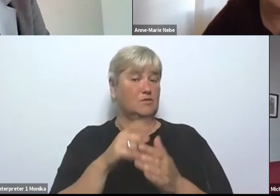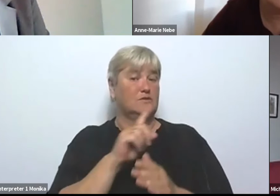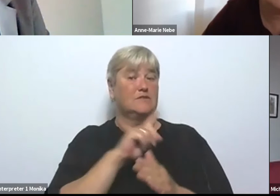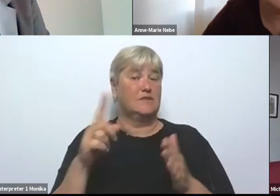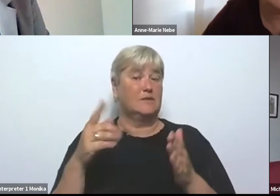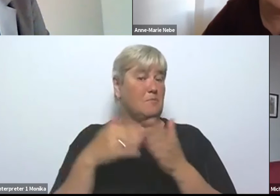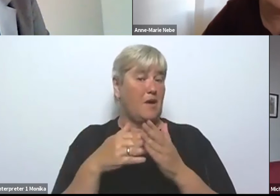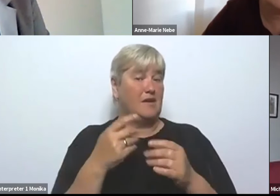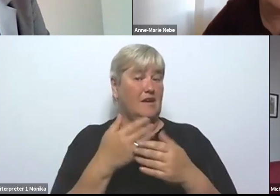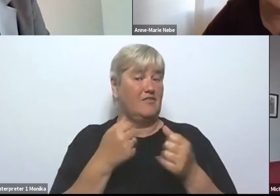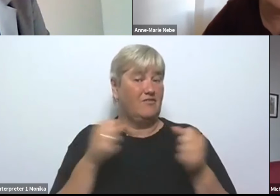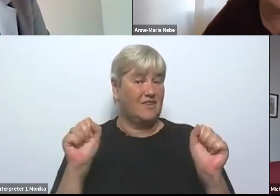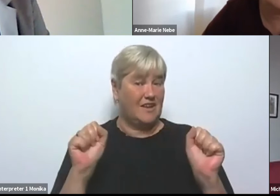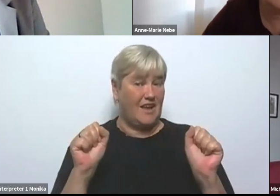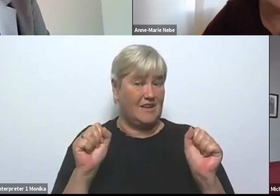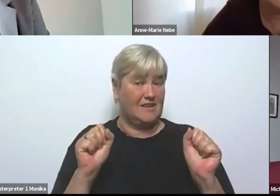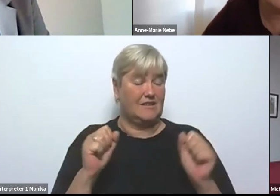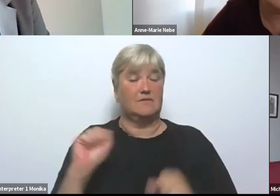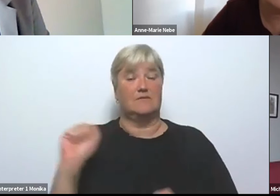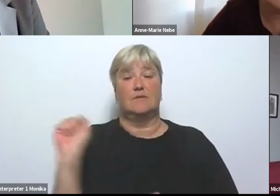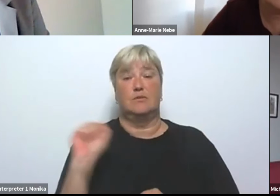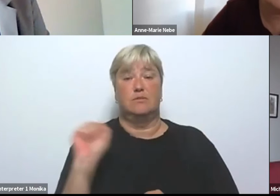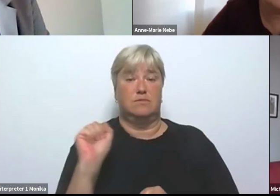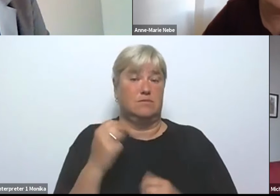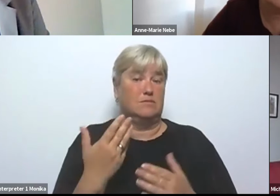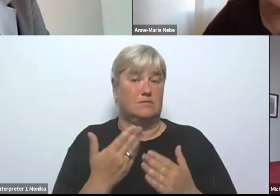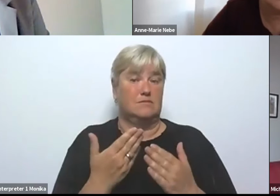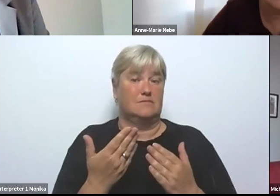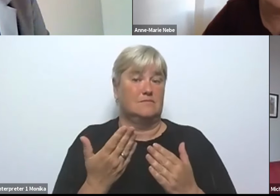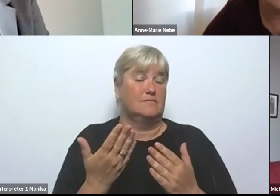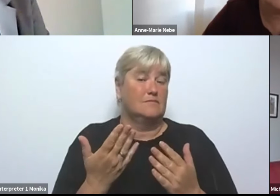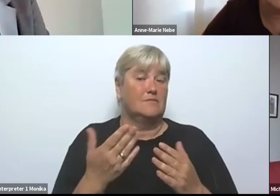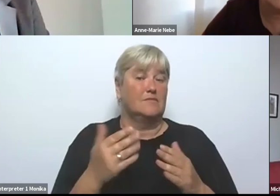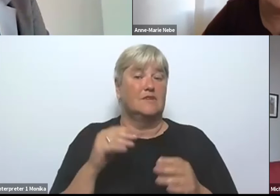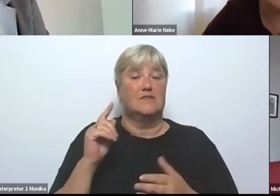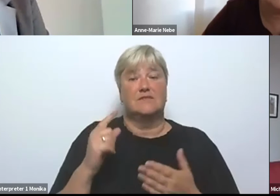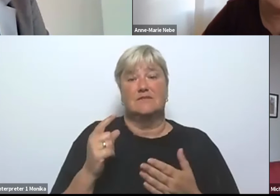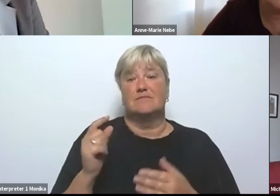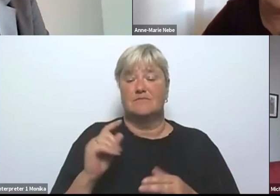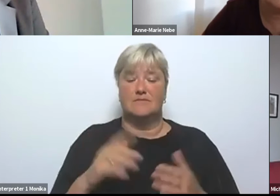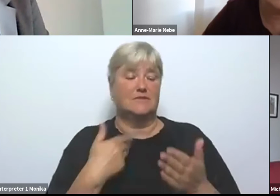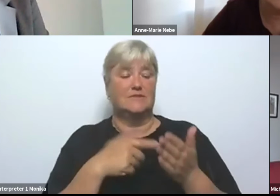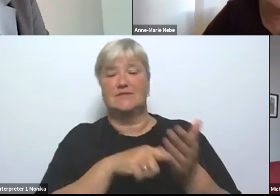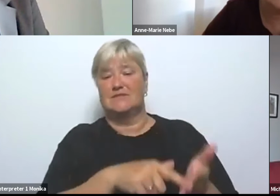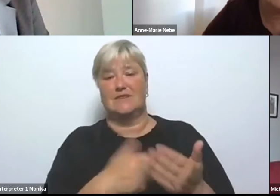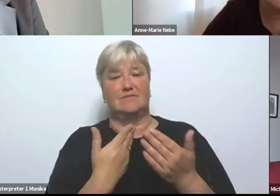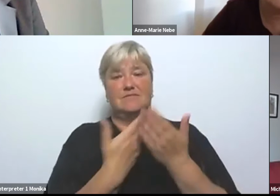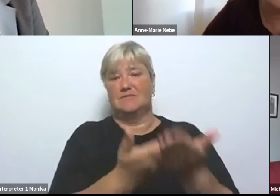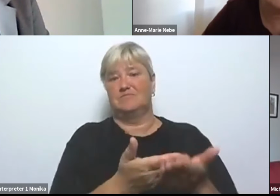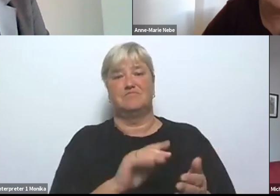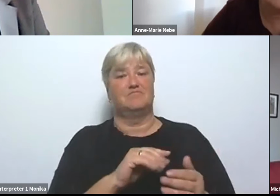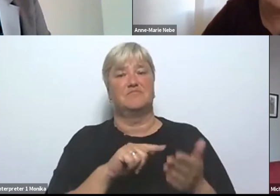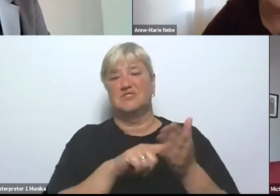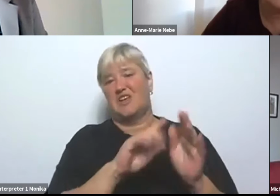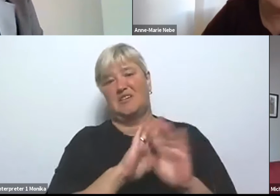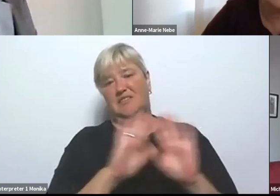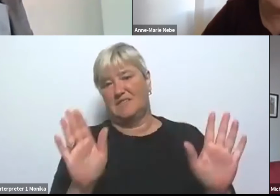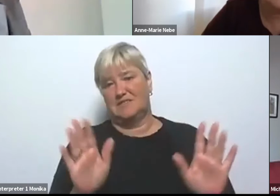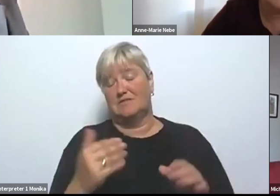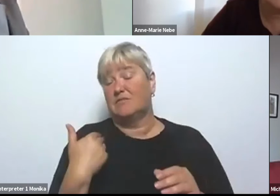Annemarie gesagt hat, die sind einfach enorm und werden sehr selten auf den Tisch gebracht. Und ich glaube, es wäre vielleicht